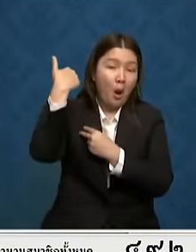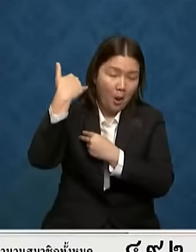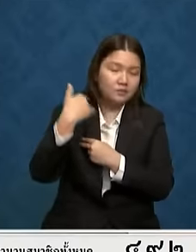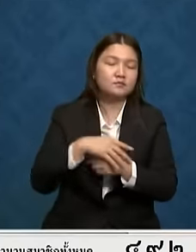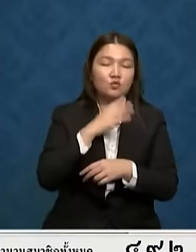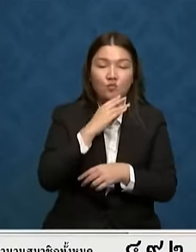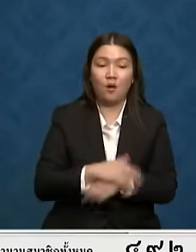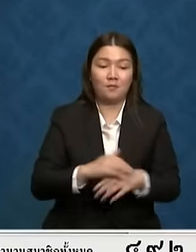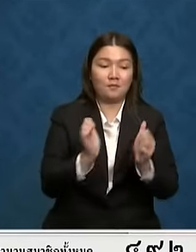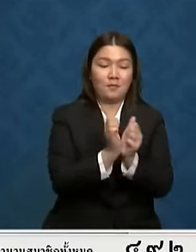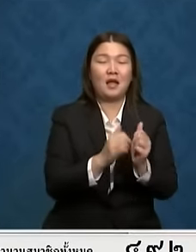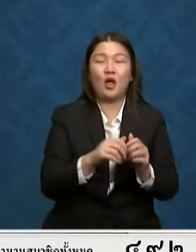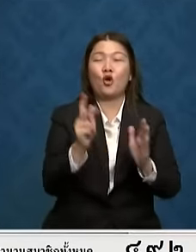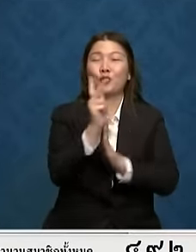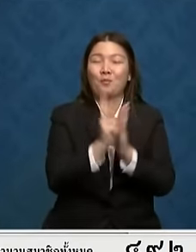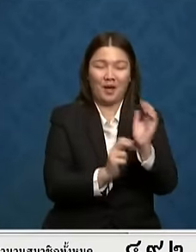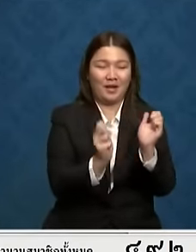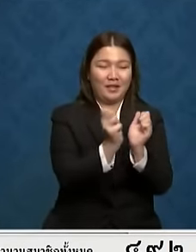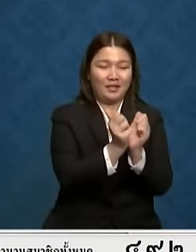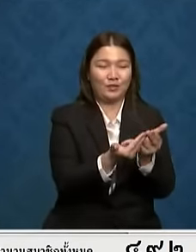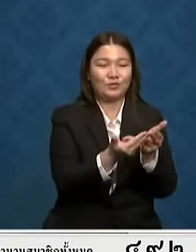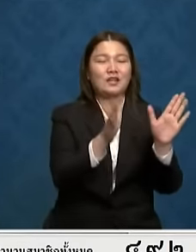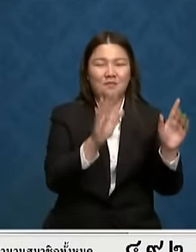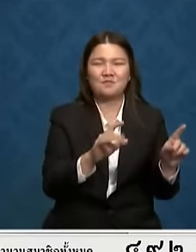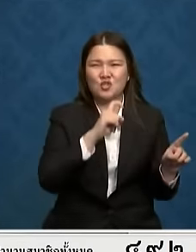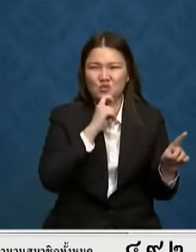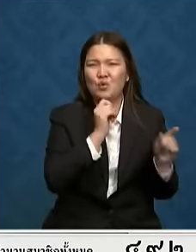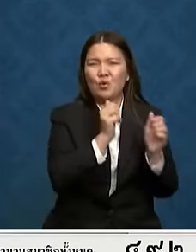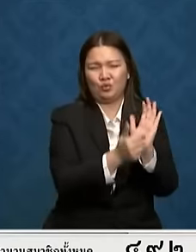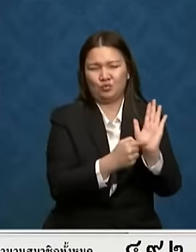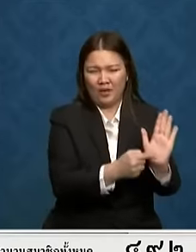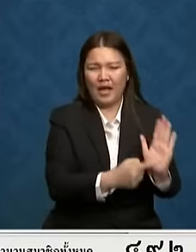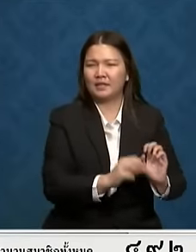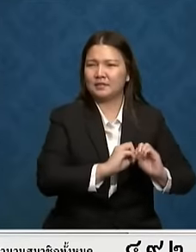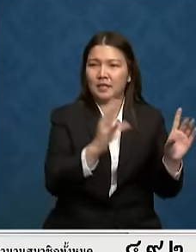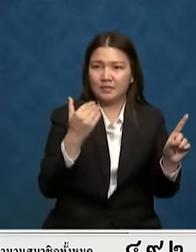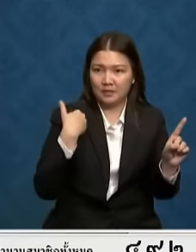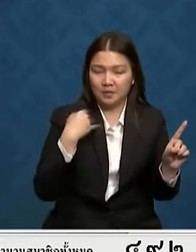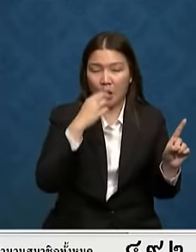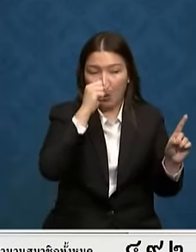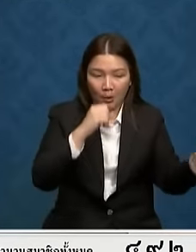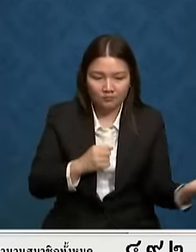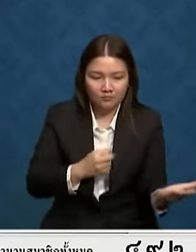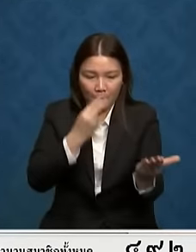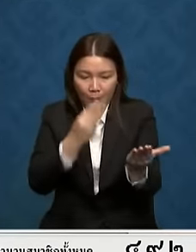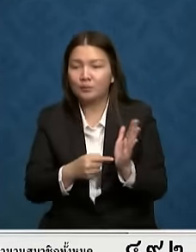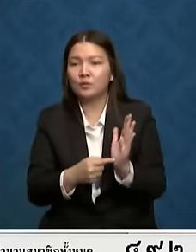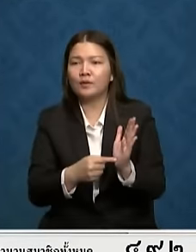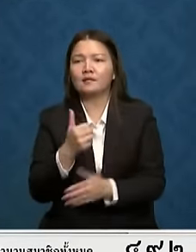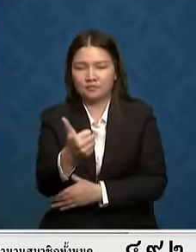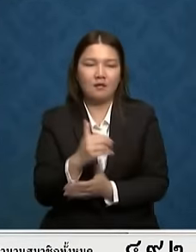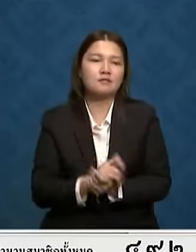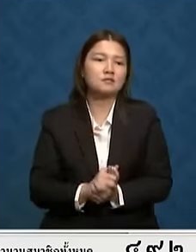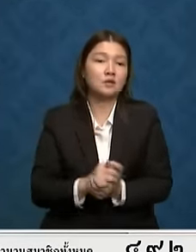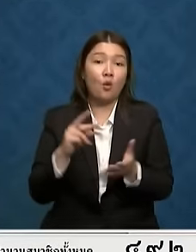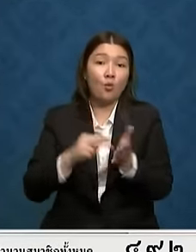การนิรโทษกรรมที่ดิฉันได้กล่าวมาแล้วมาเป็นกรอบในการวางประเด็นเพื่อให้เกิด